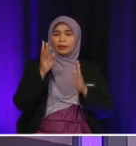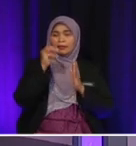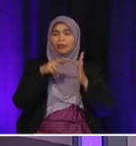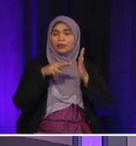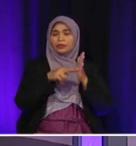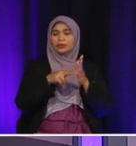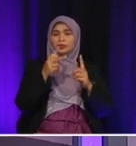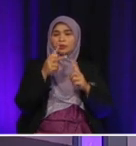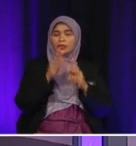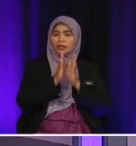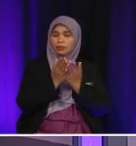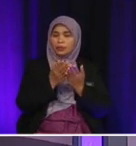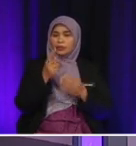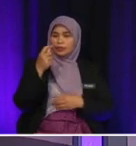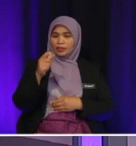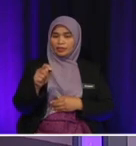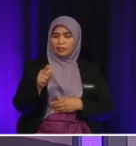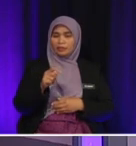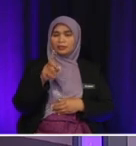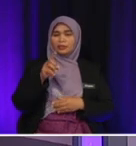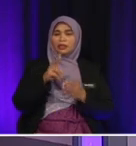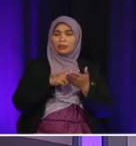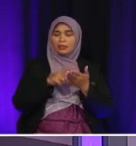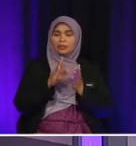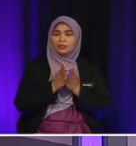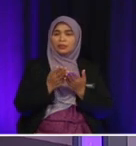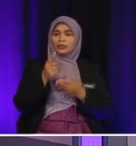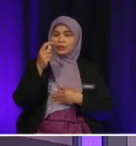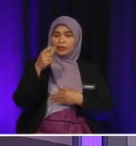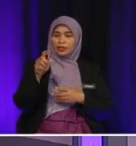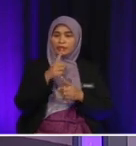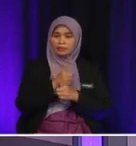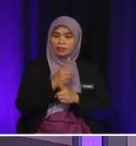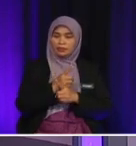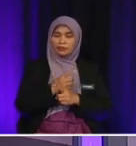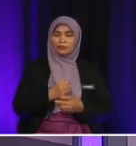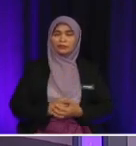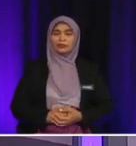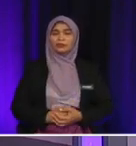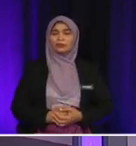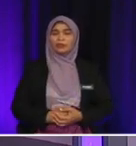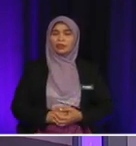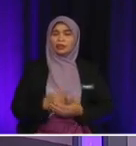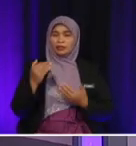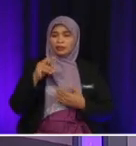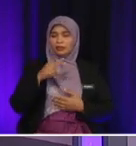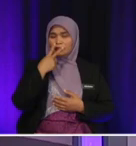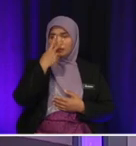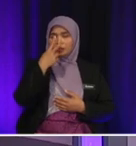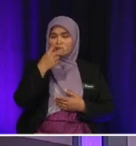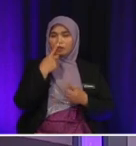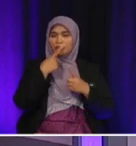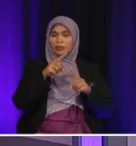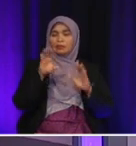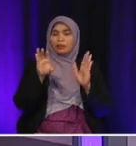kepada buku teks ya Jadi anda kena baca buku teks betul-betul jadi kita lihat Jom kita lihat jawapan